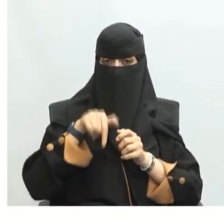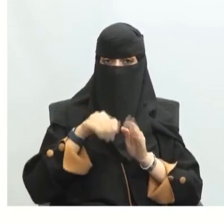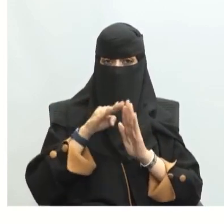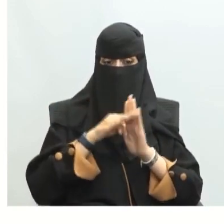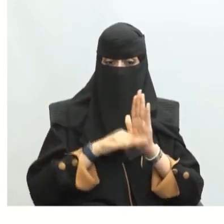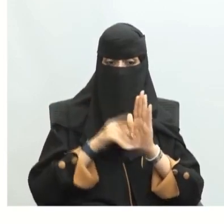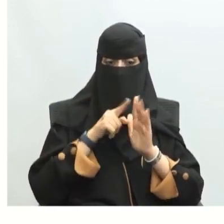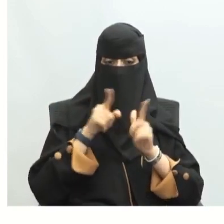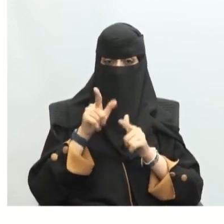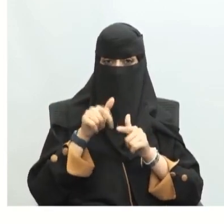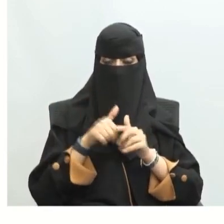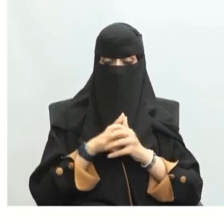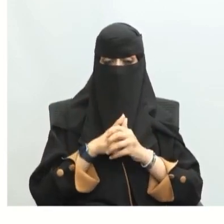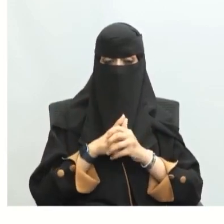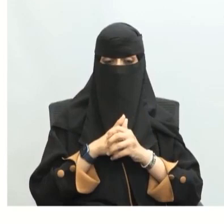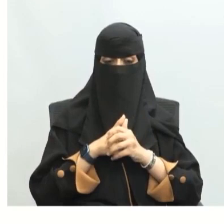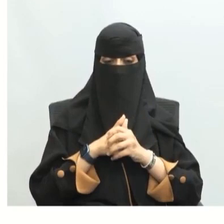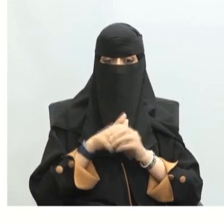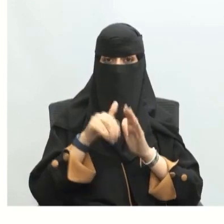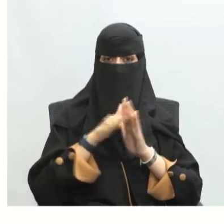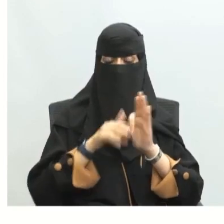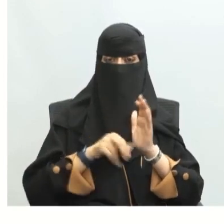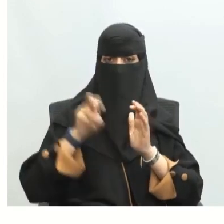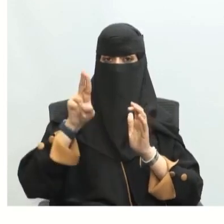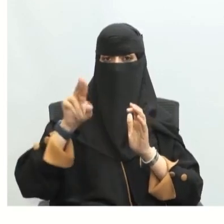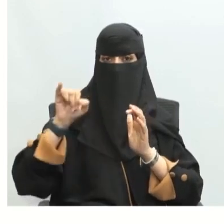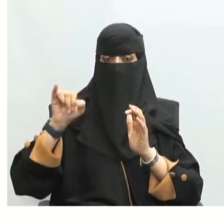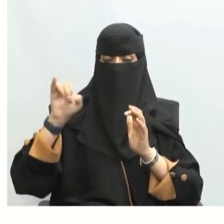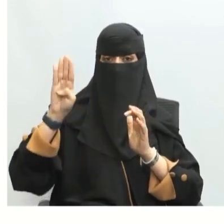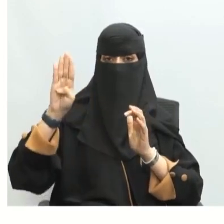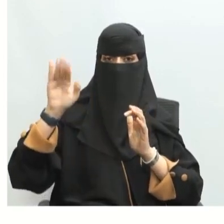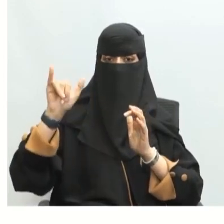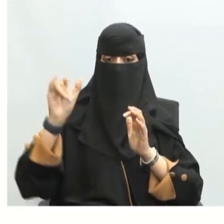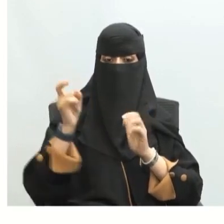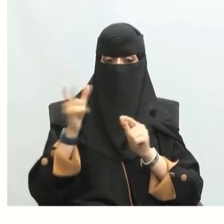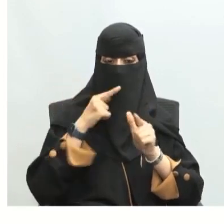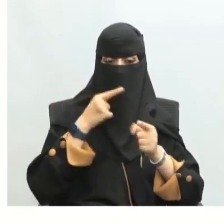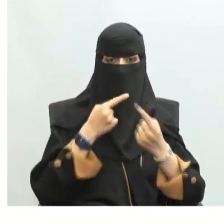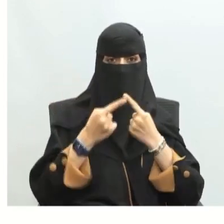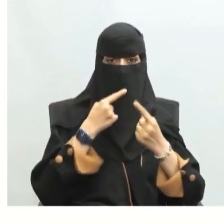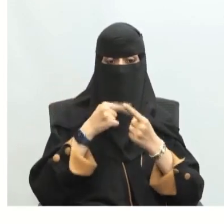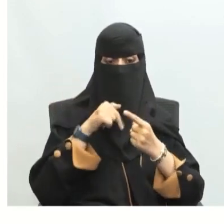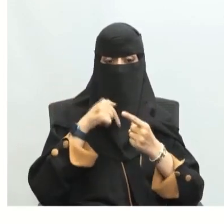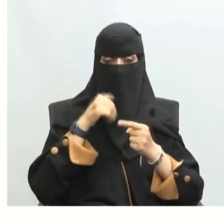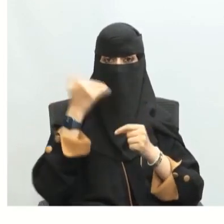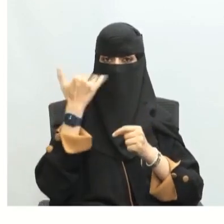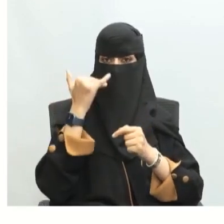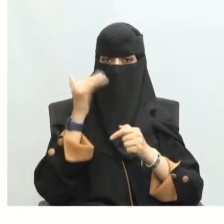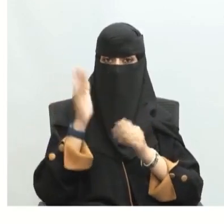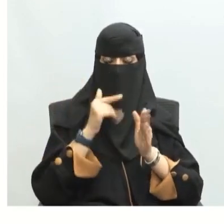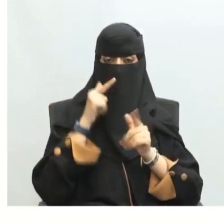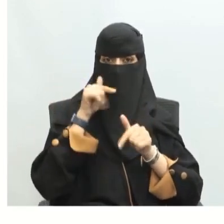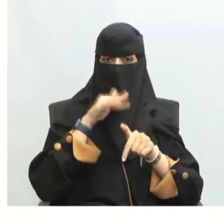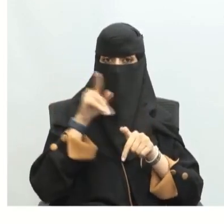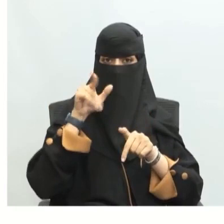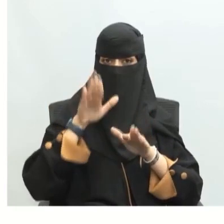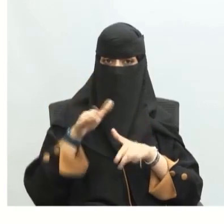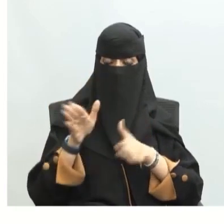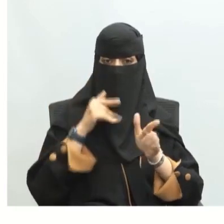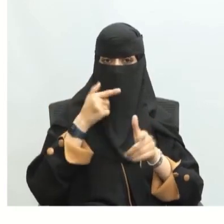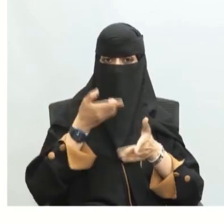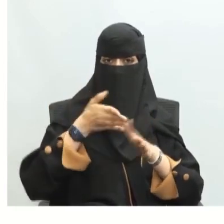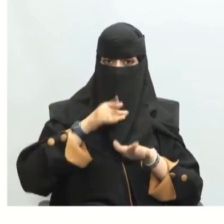البرامج رائعين برنامج تمكين للحوارات الشبابيه ايضا